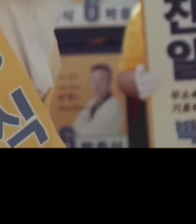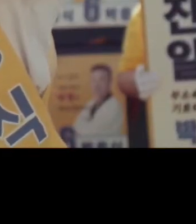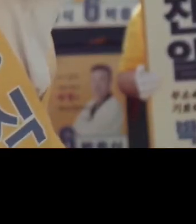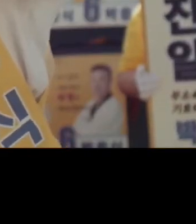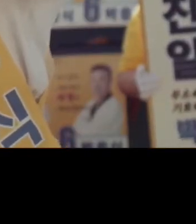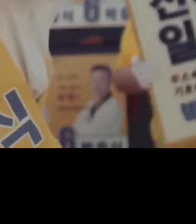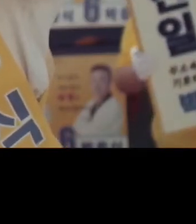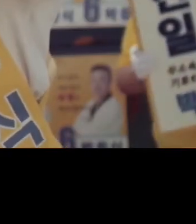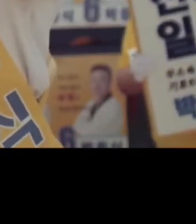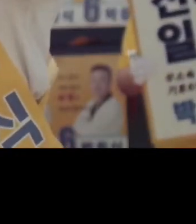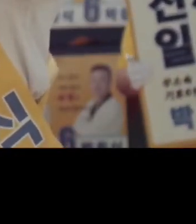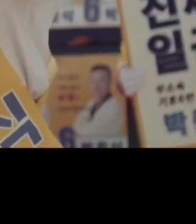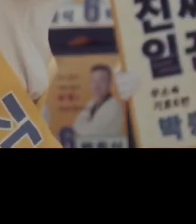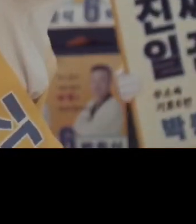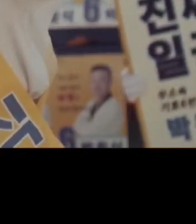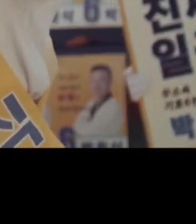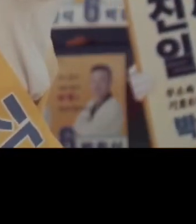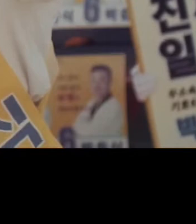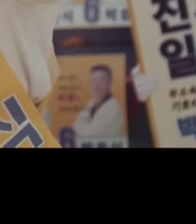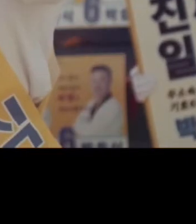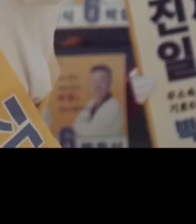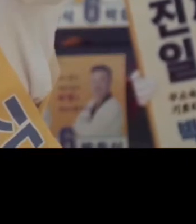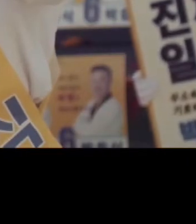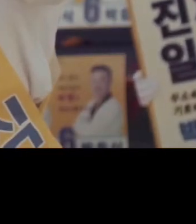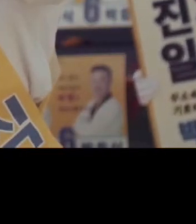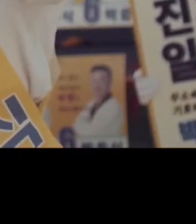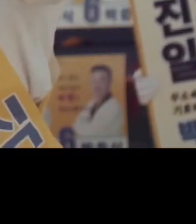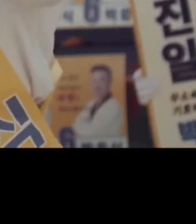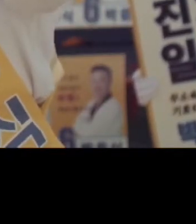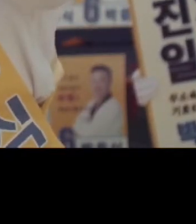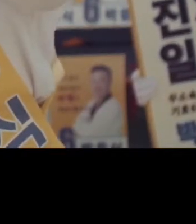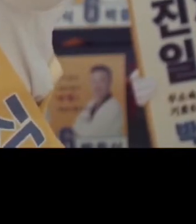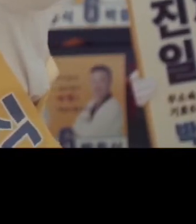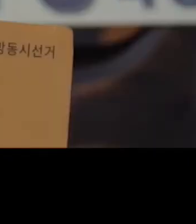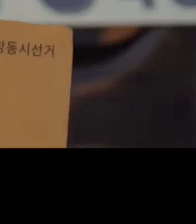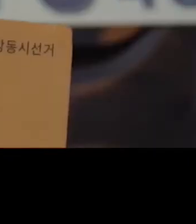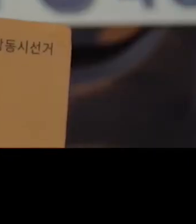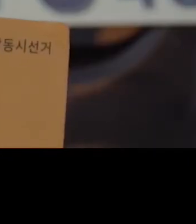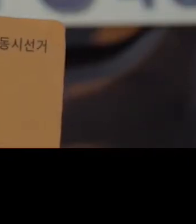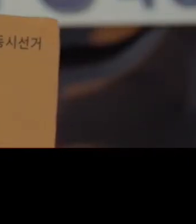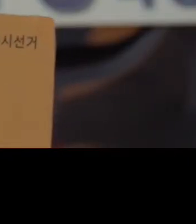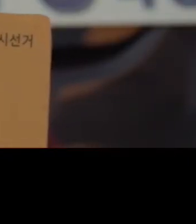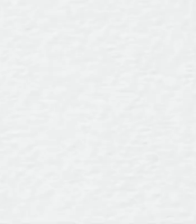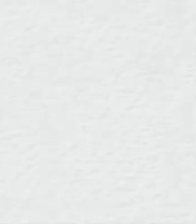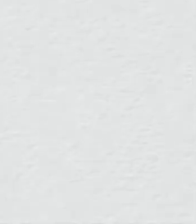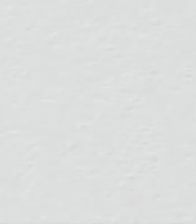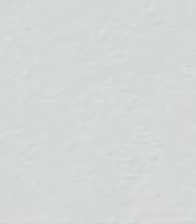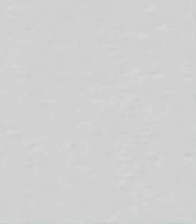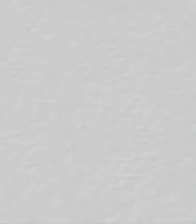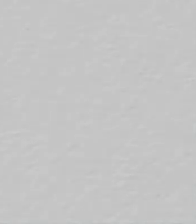한평생 이 땅의 흙을 밟으며 살아왔습니다. 박충식이 종이 가방에서 꺼낸 흙더미를 허공에 날린다.